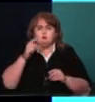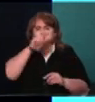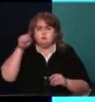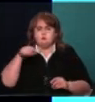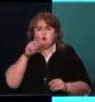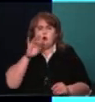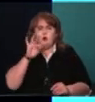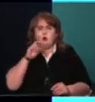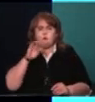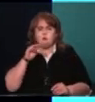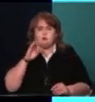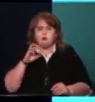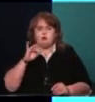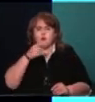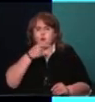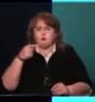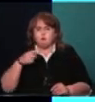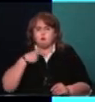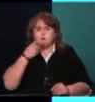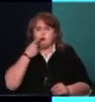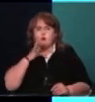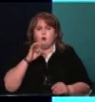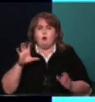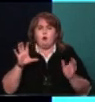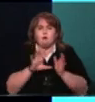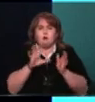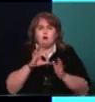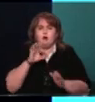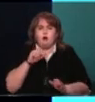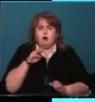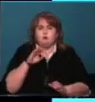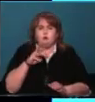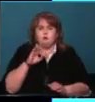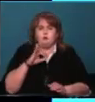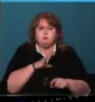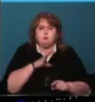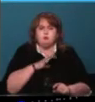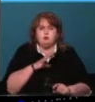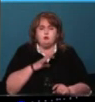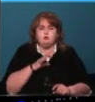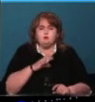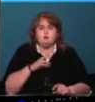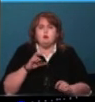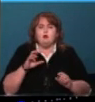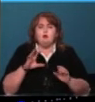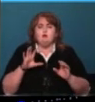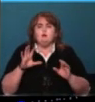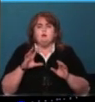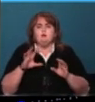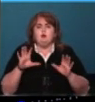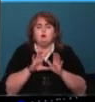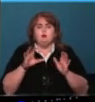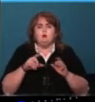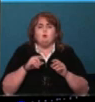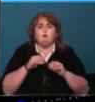орбитах, уровнях, мы говорим об энергии атома. Иногда бывает, энергия увеличивается или